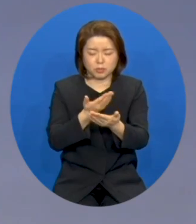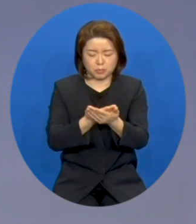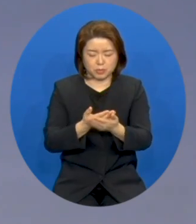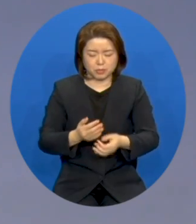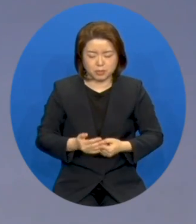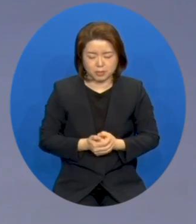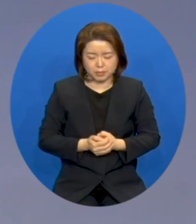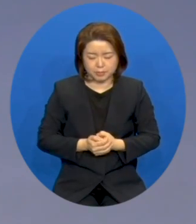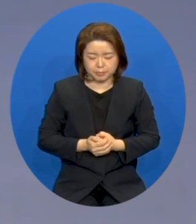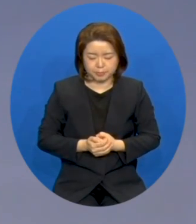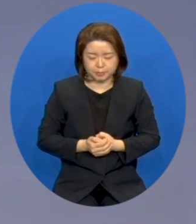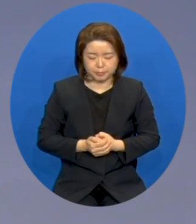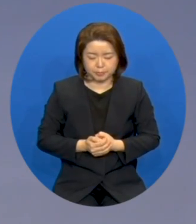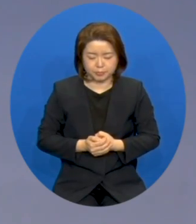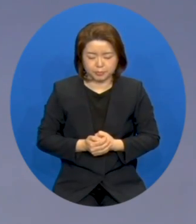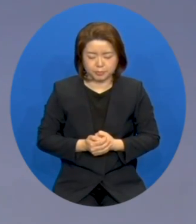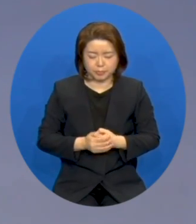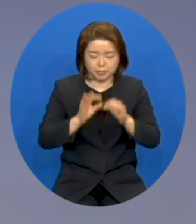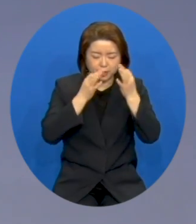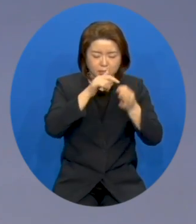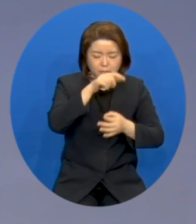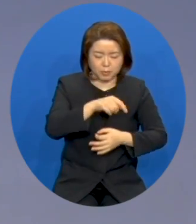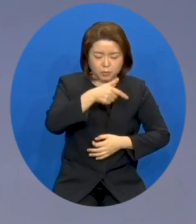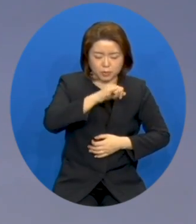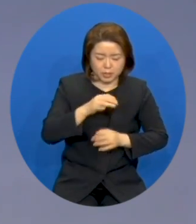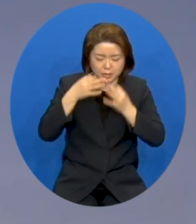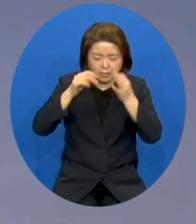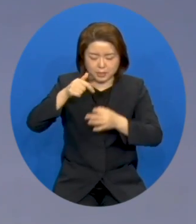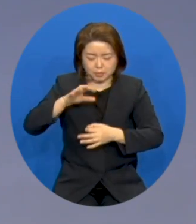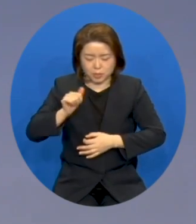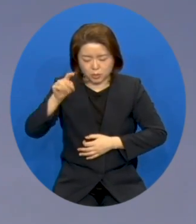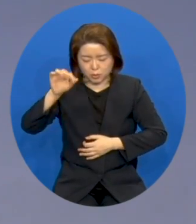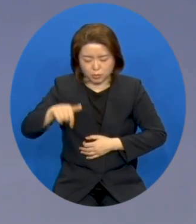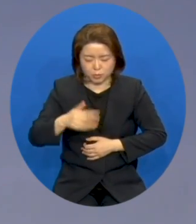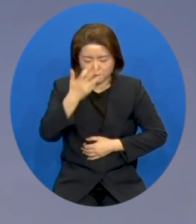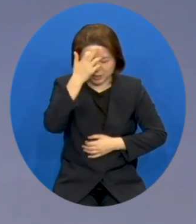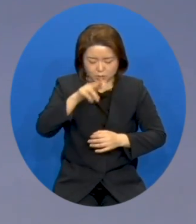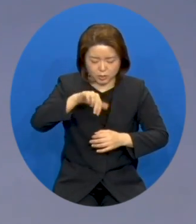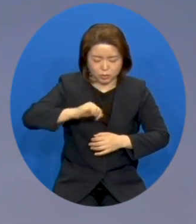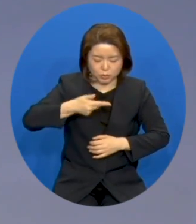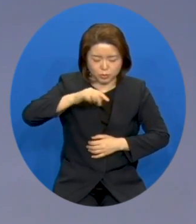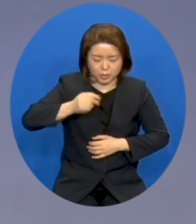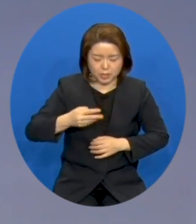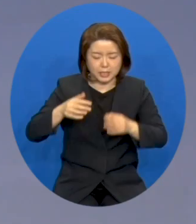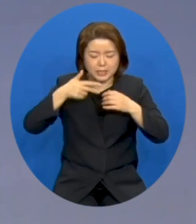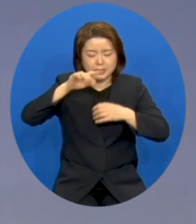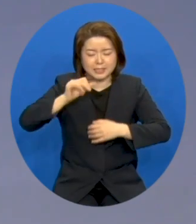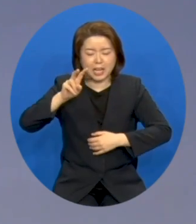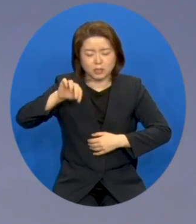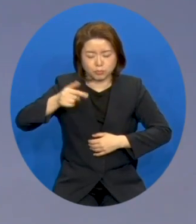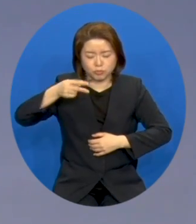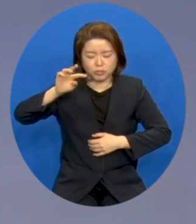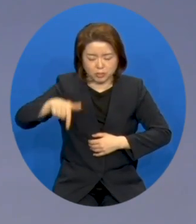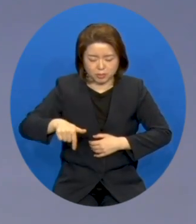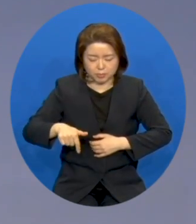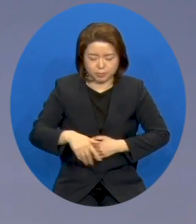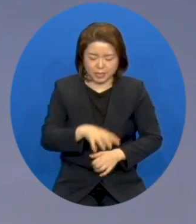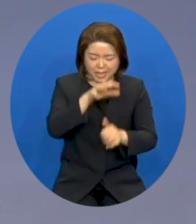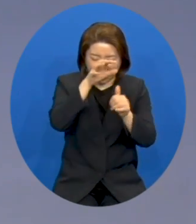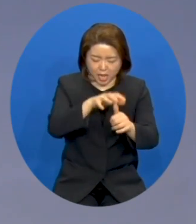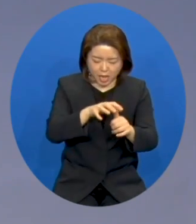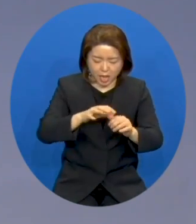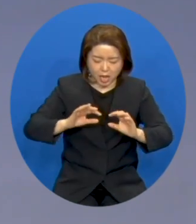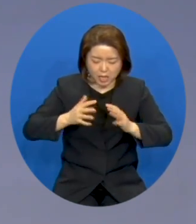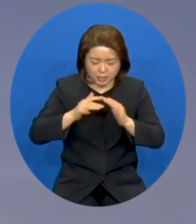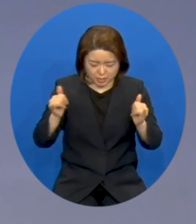주옵소서. 김국기 목사님, 김종우 목사님, 최충길 선교사님, 장문석 집사님, 억류되어 있는 우리 국민들